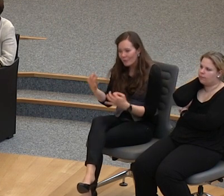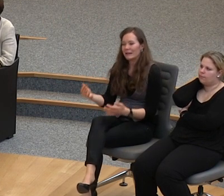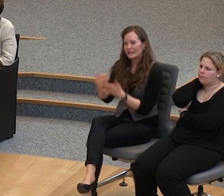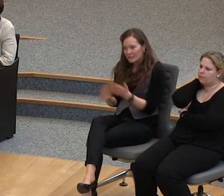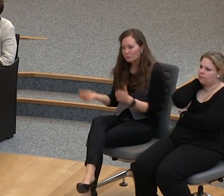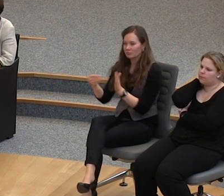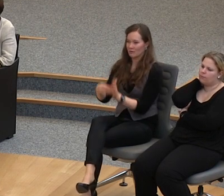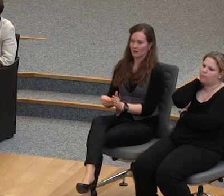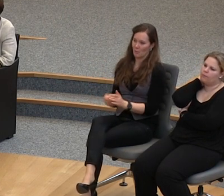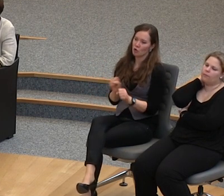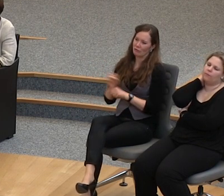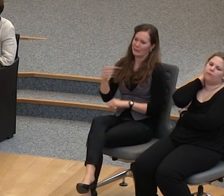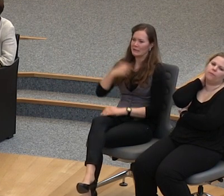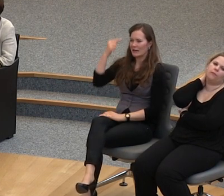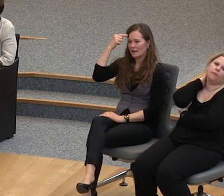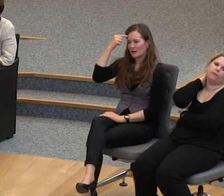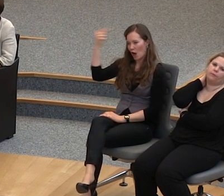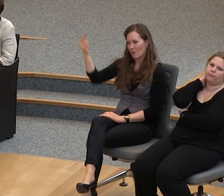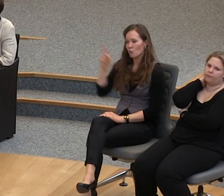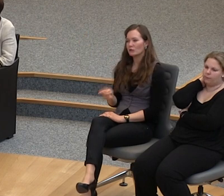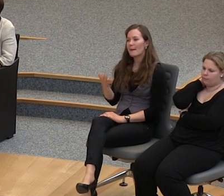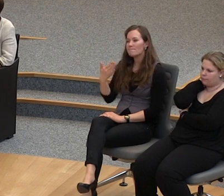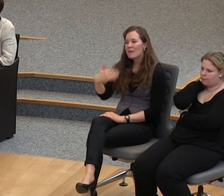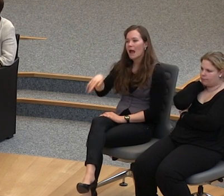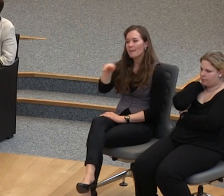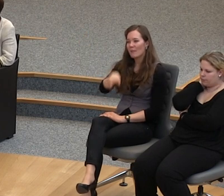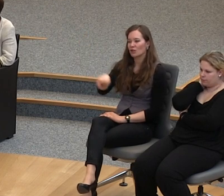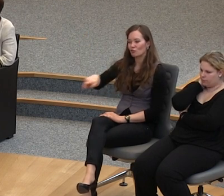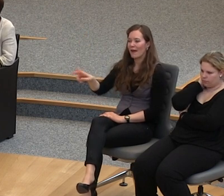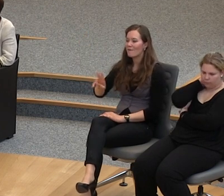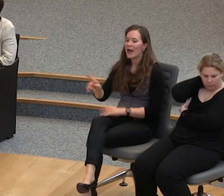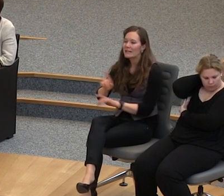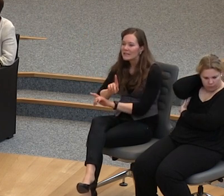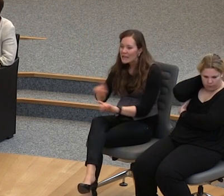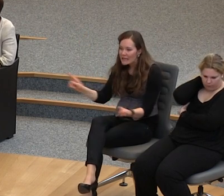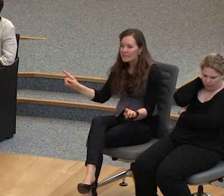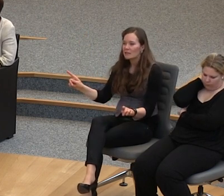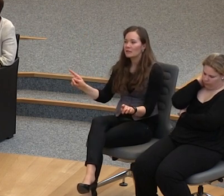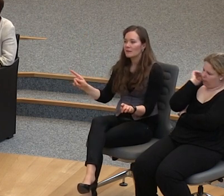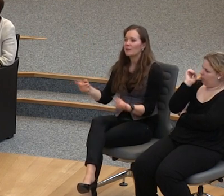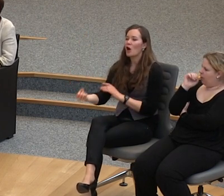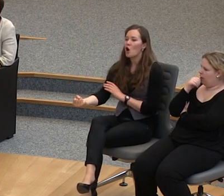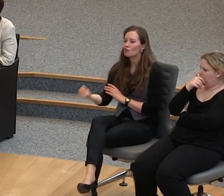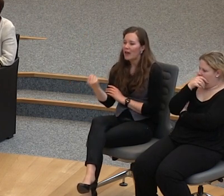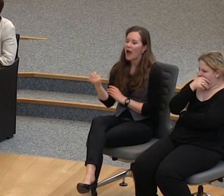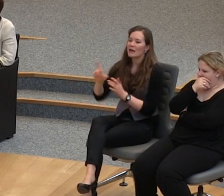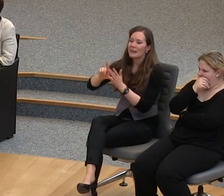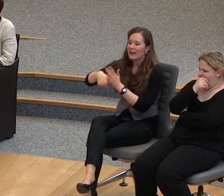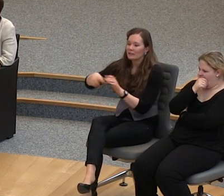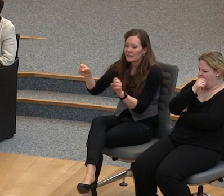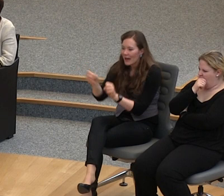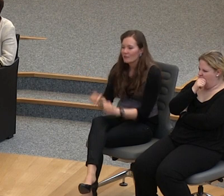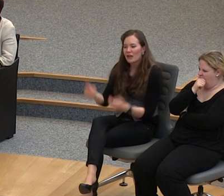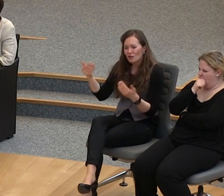Aber da denke ich, da müssen wir mehr Leute auch, die stark leistungsgemindert sind, mit